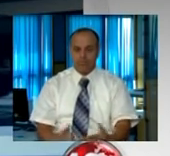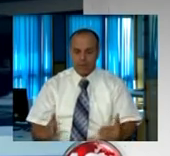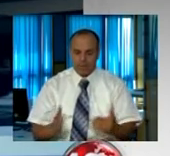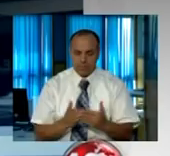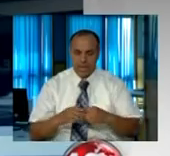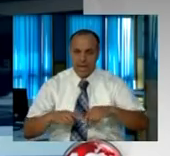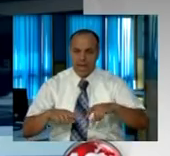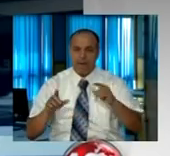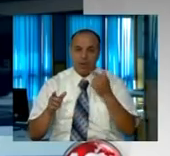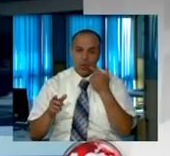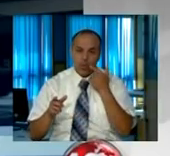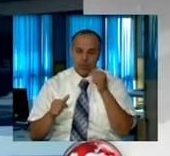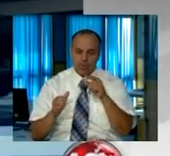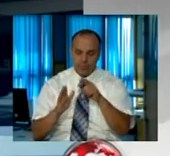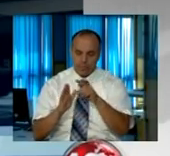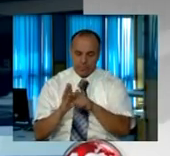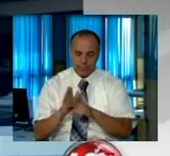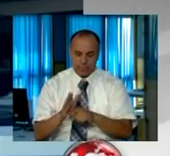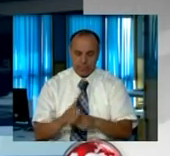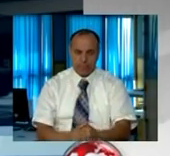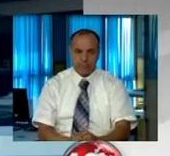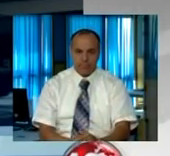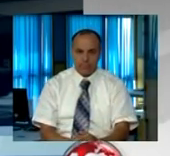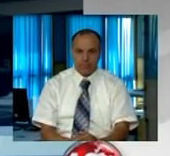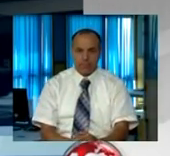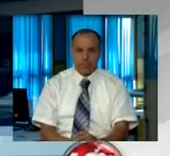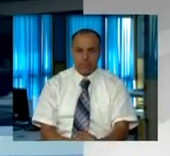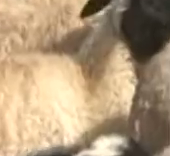ختام نشرتنا مشاهدينا الكرام، وهذا تذكير بعناوينها.